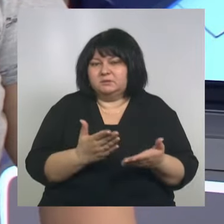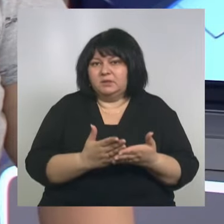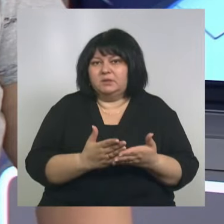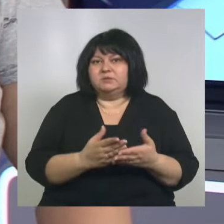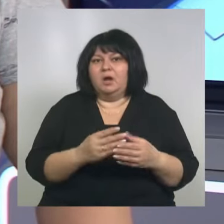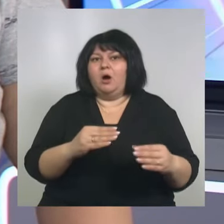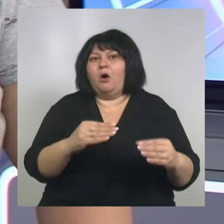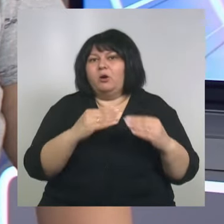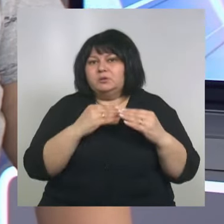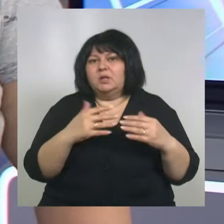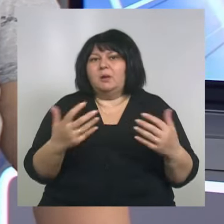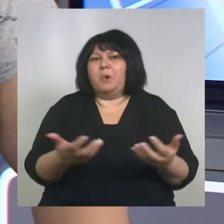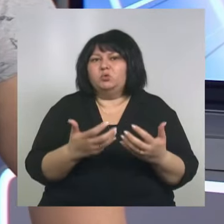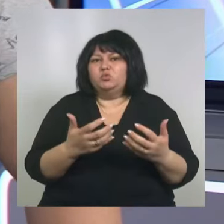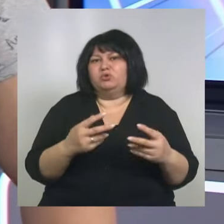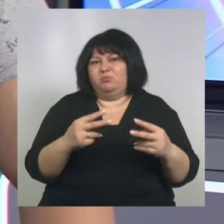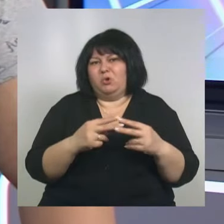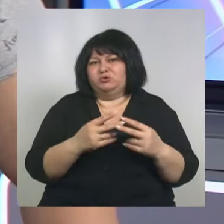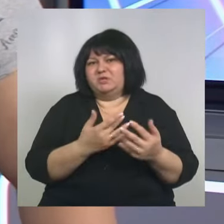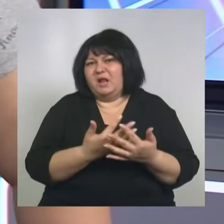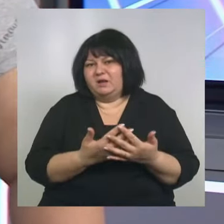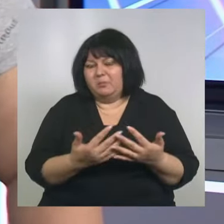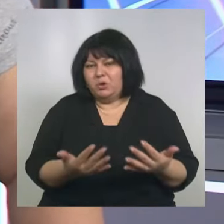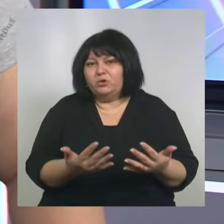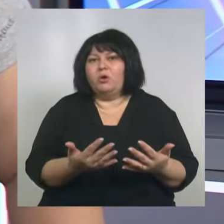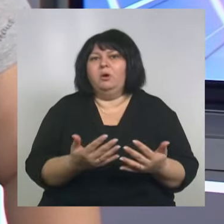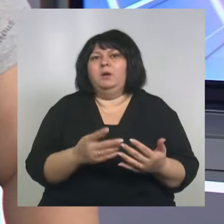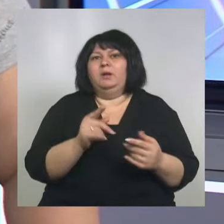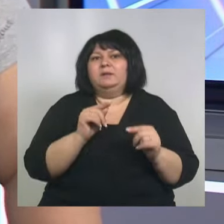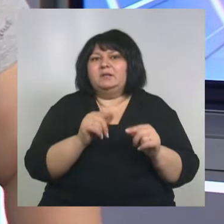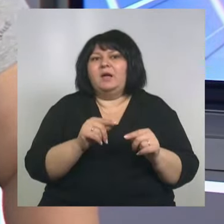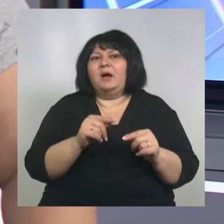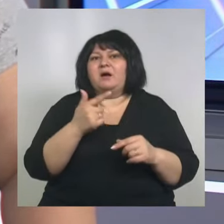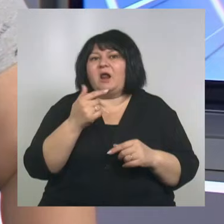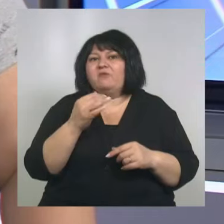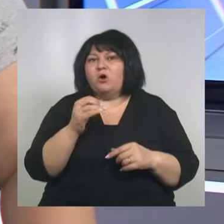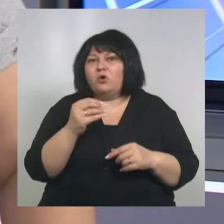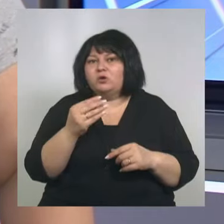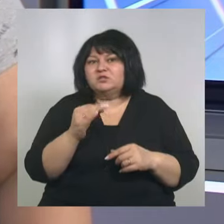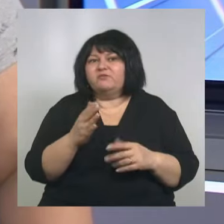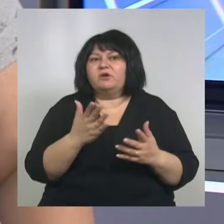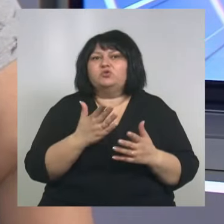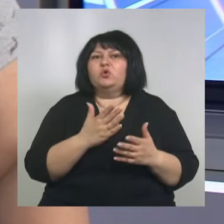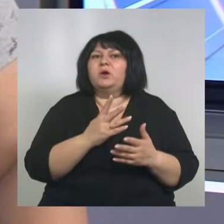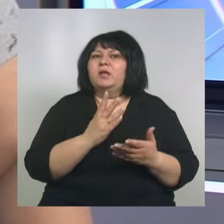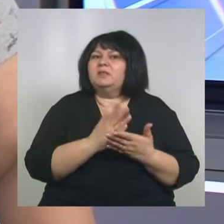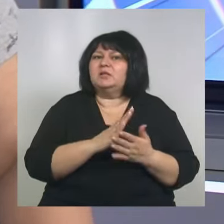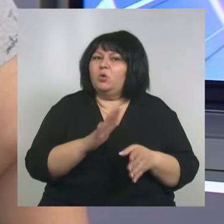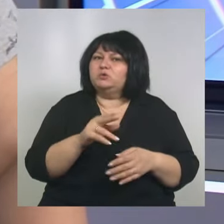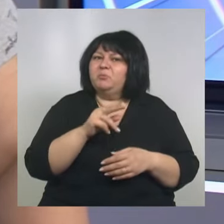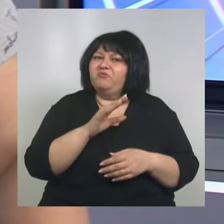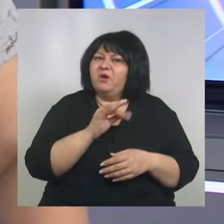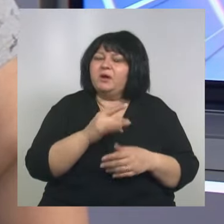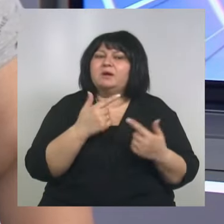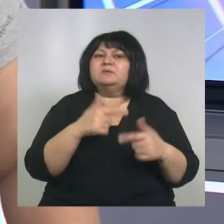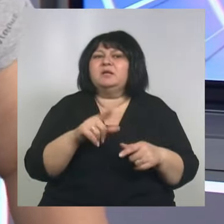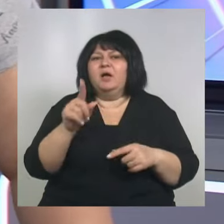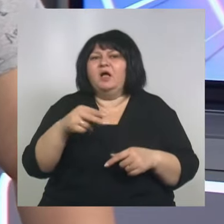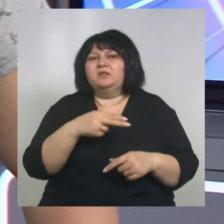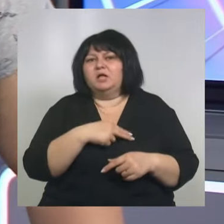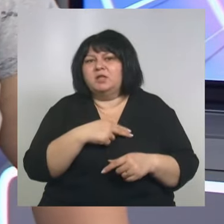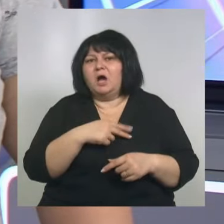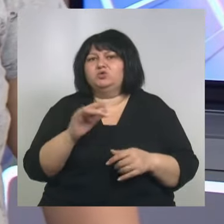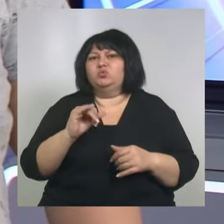одеяло подушки постельное бельё Ну для тех Грайворон которые не на ПВХ разместились А вот на дачах там